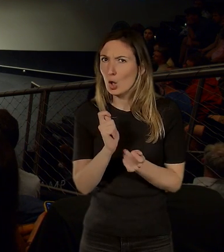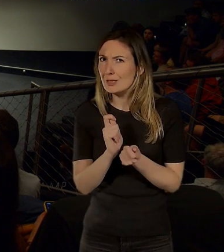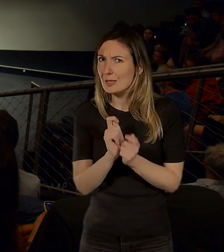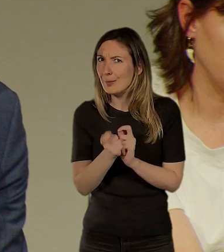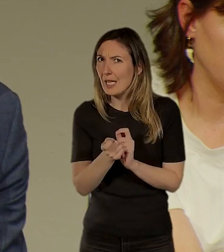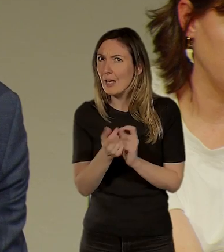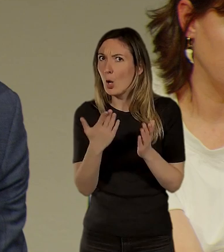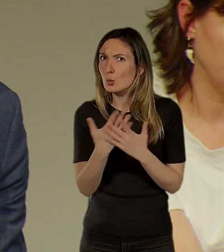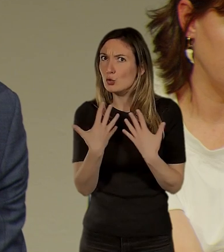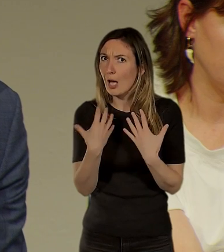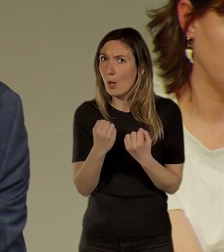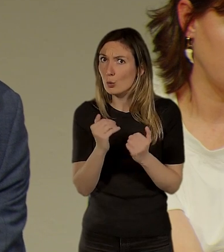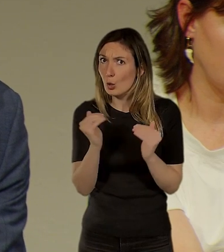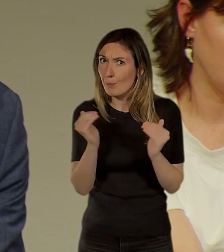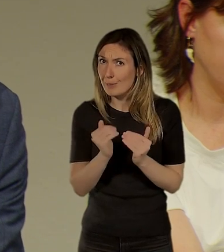intenzita dopravy.